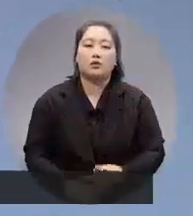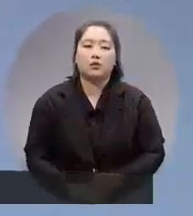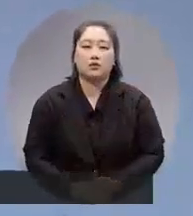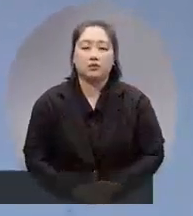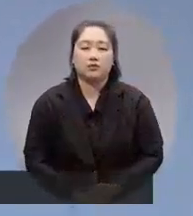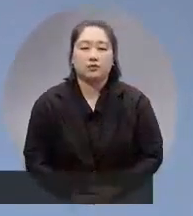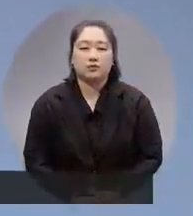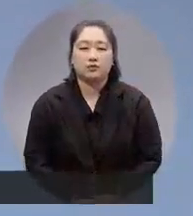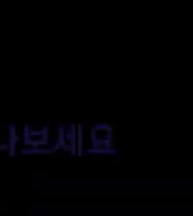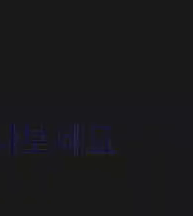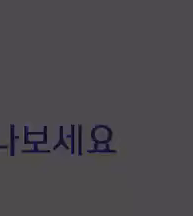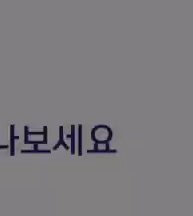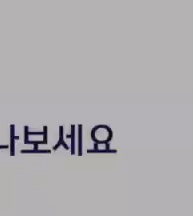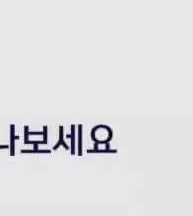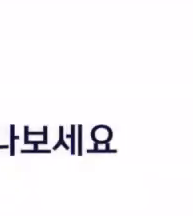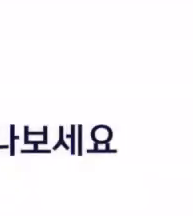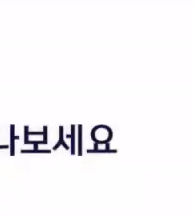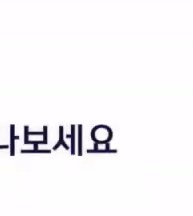이지연입니다